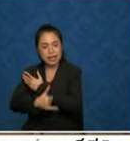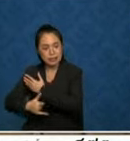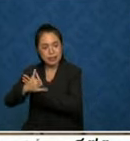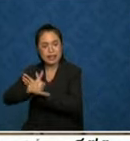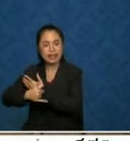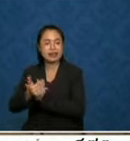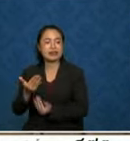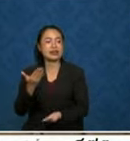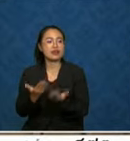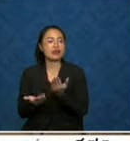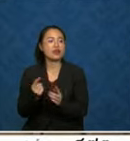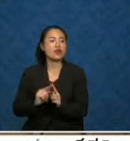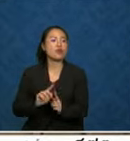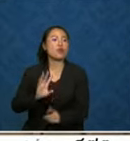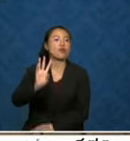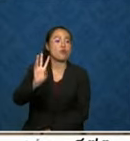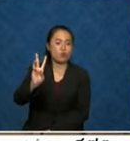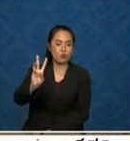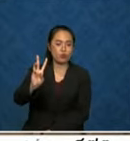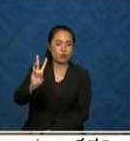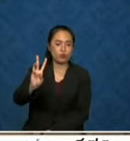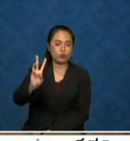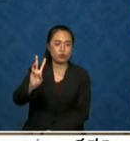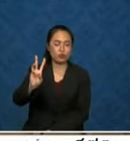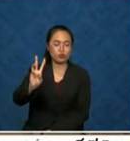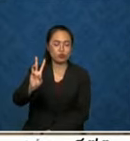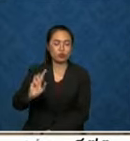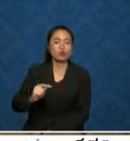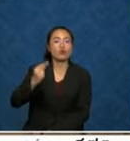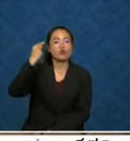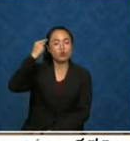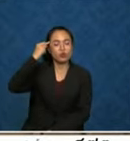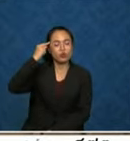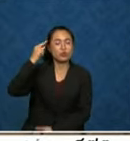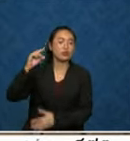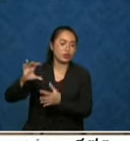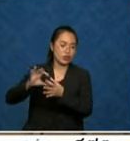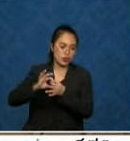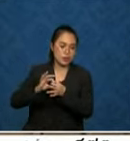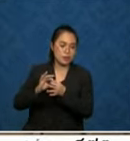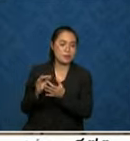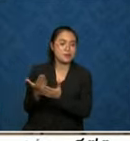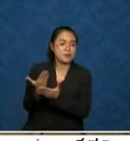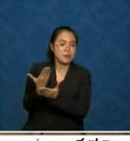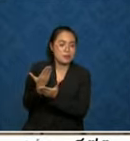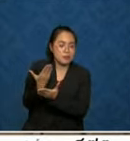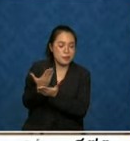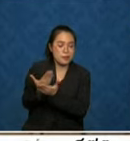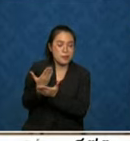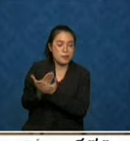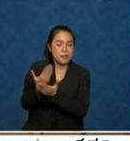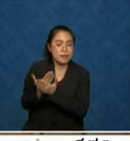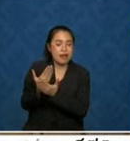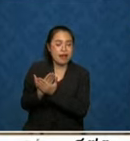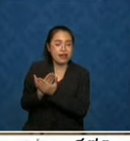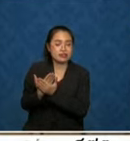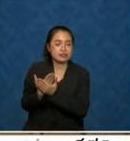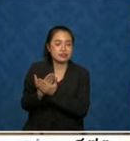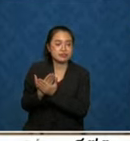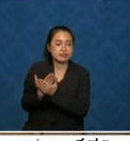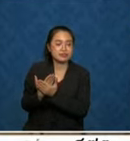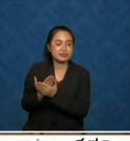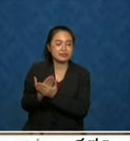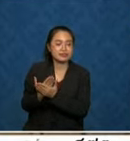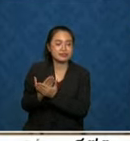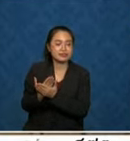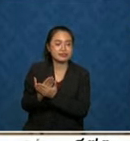6ของความรับรู้ทางการเงิน financial literacy ที่ฉันว่าสำคัญแล้วก็มีปัญหาอยู่ในปัจจุบันคือ